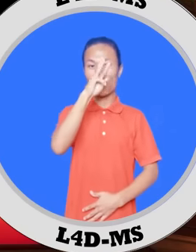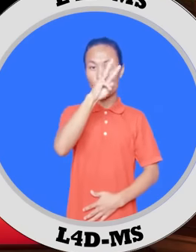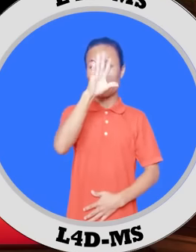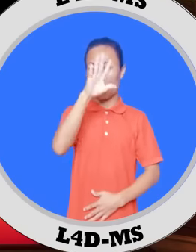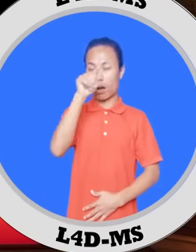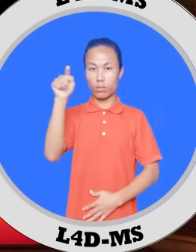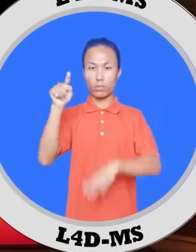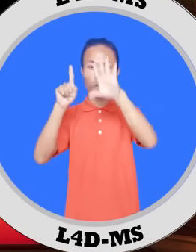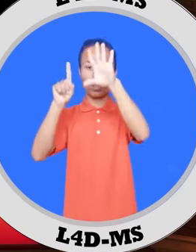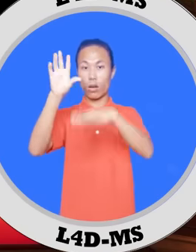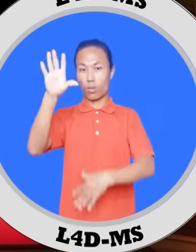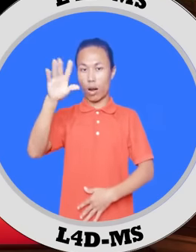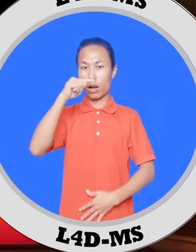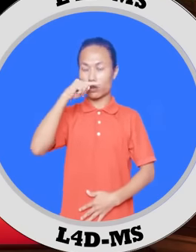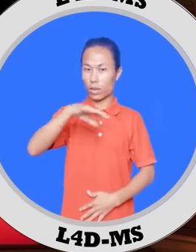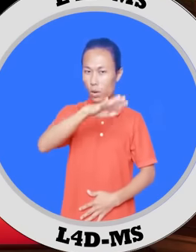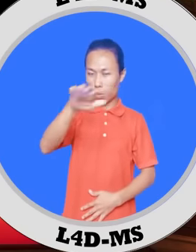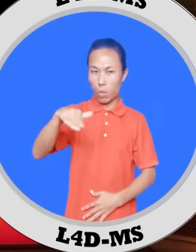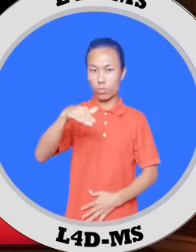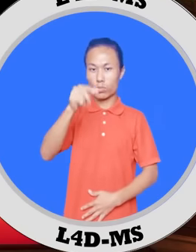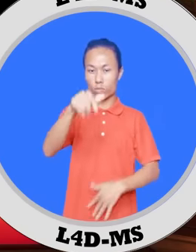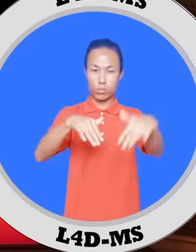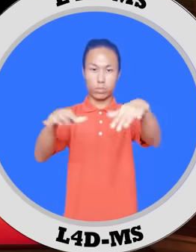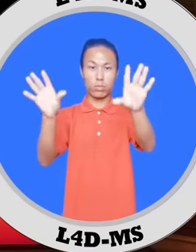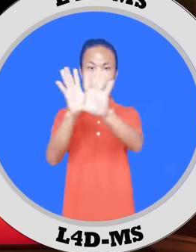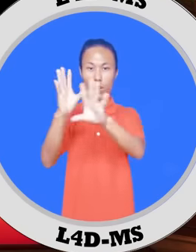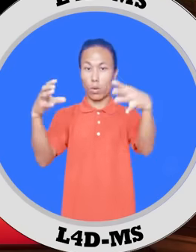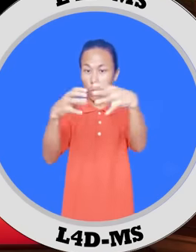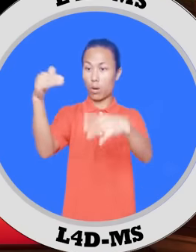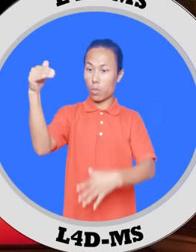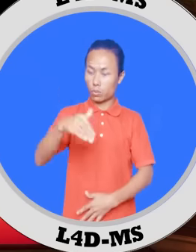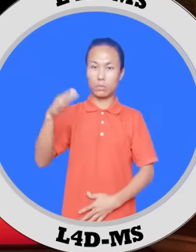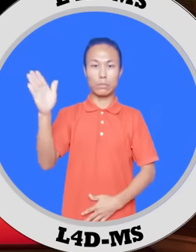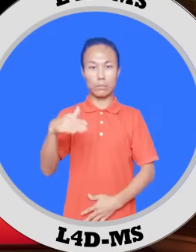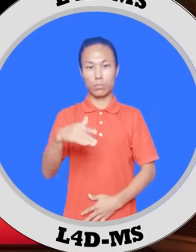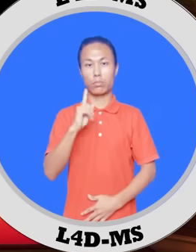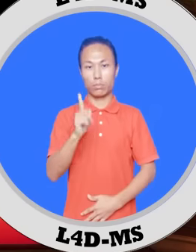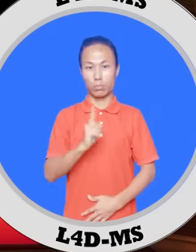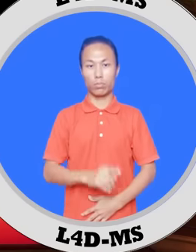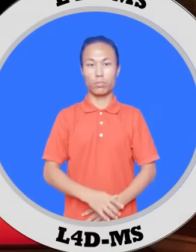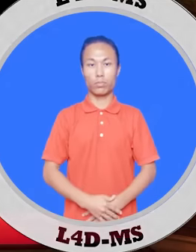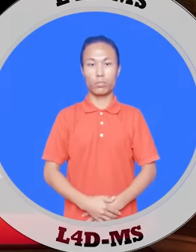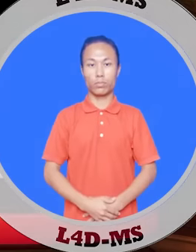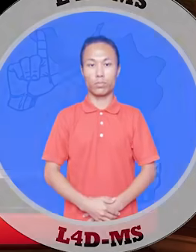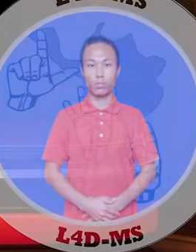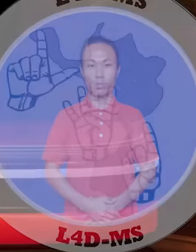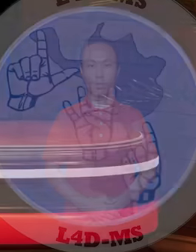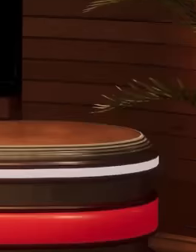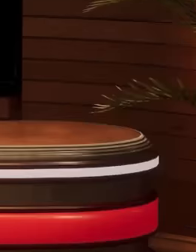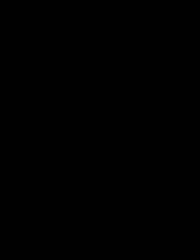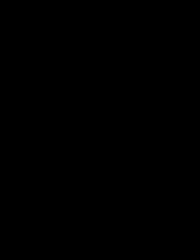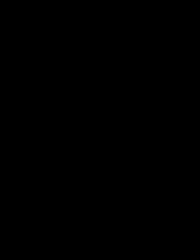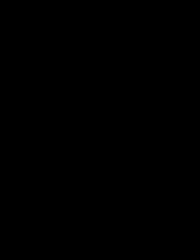atat 65 ne a thi tat ji pai nei ko le yat ji pi tu long chong yi so bi arama a sit mu than mo sat lat lou saung niya phit par de